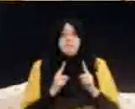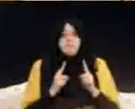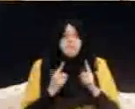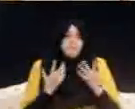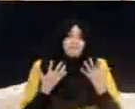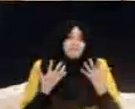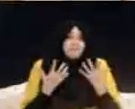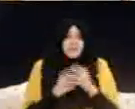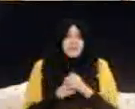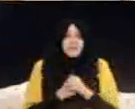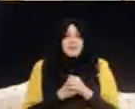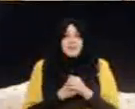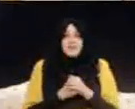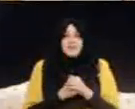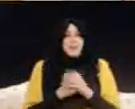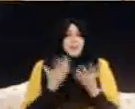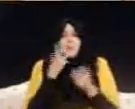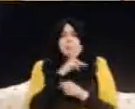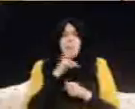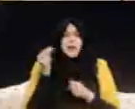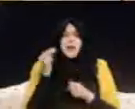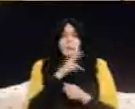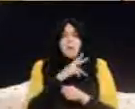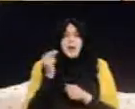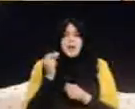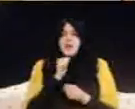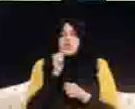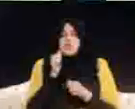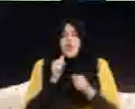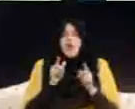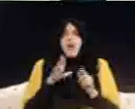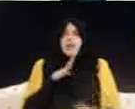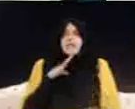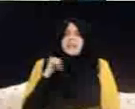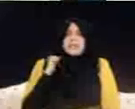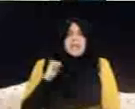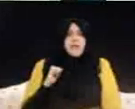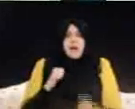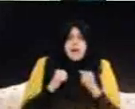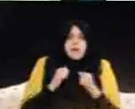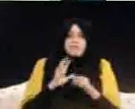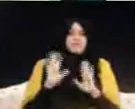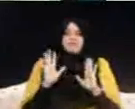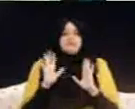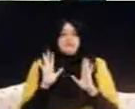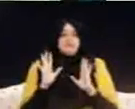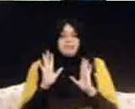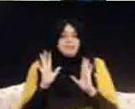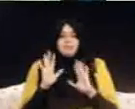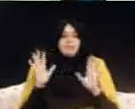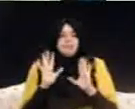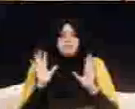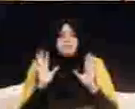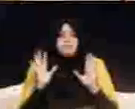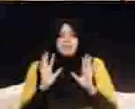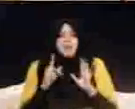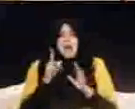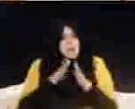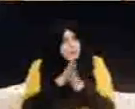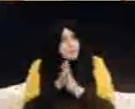5 وشوية يعني أذن المغرب عليها، لا حرج عليها بدون تشدد. لا تتشددوا، ما في تشدد،